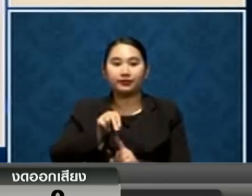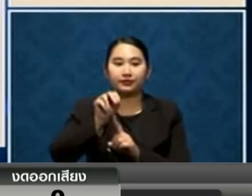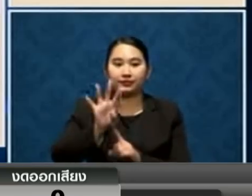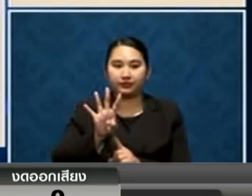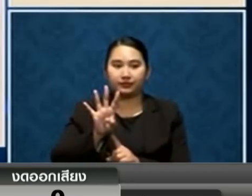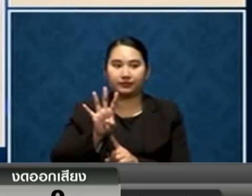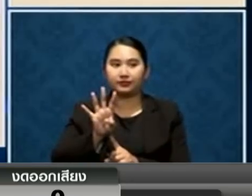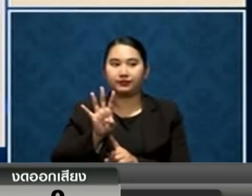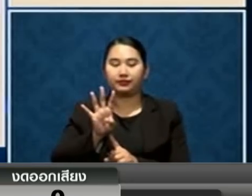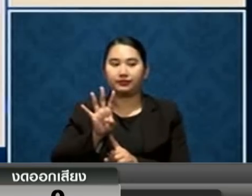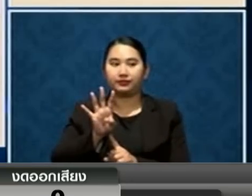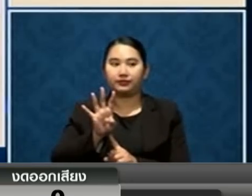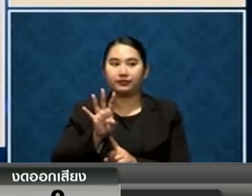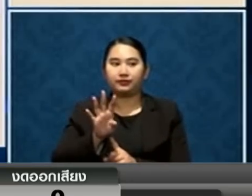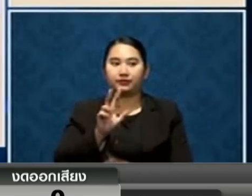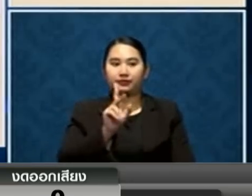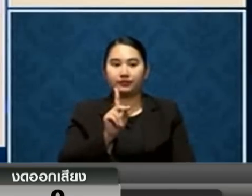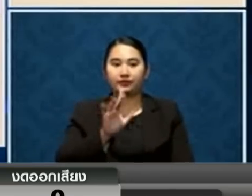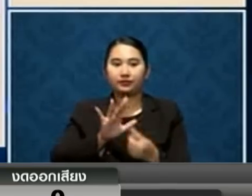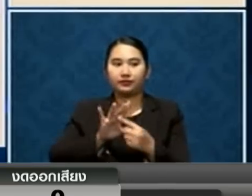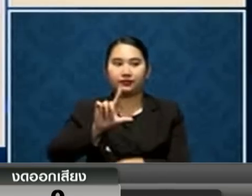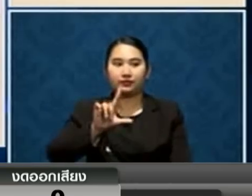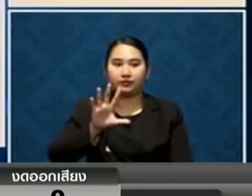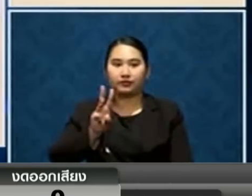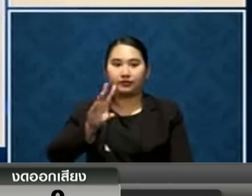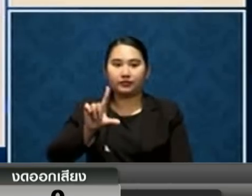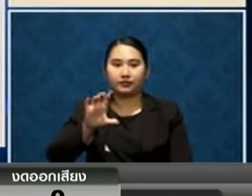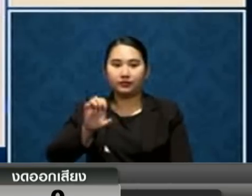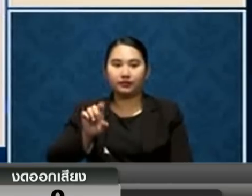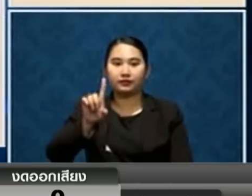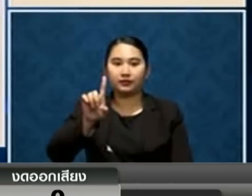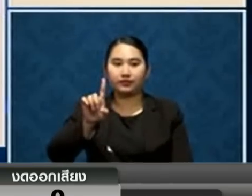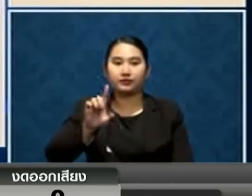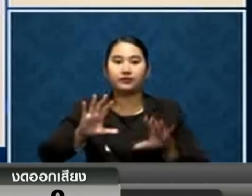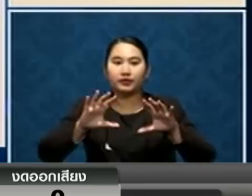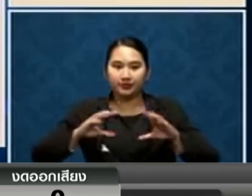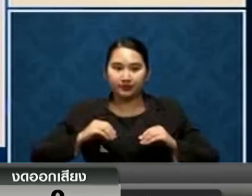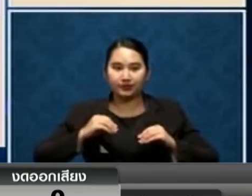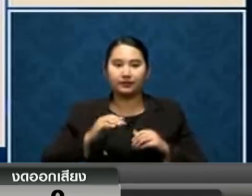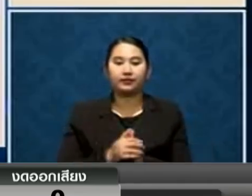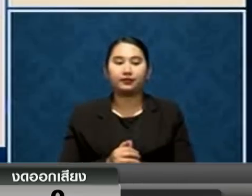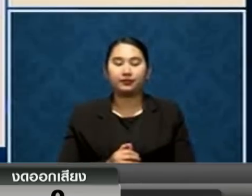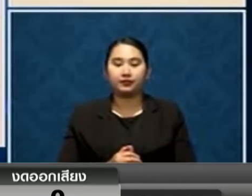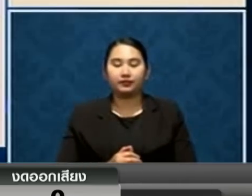34นางสาวกุลวลีนบอมรบดี เห็นชอบค่ะ